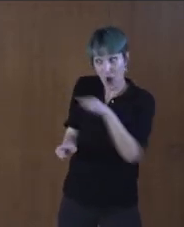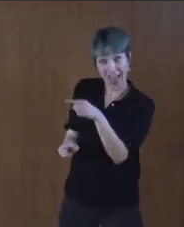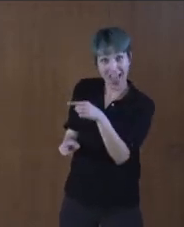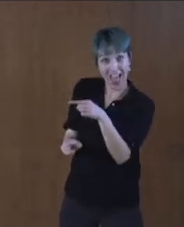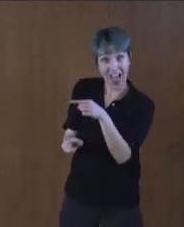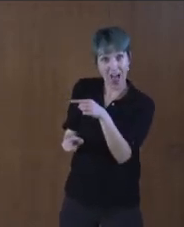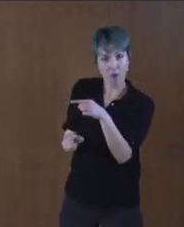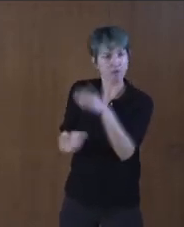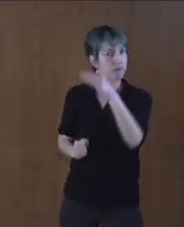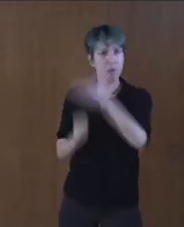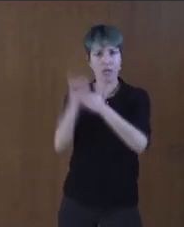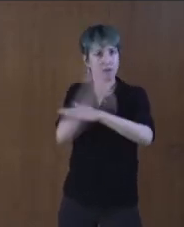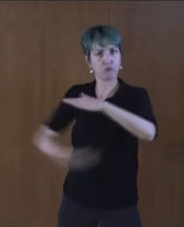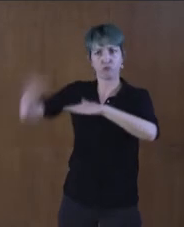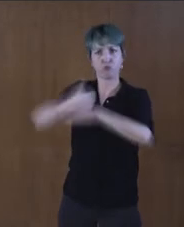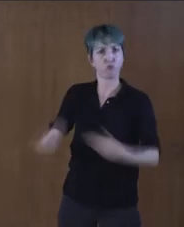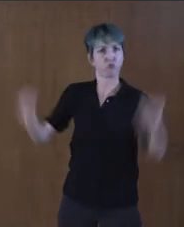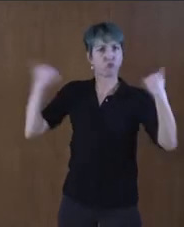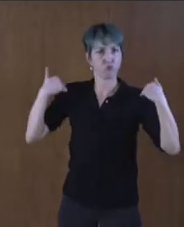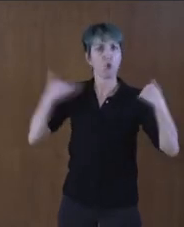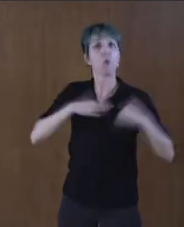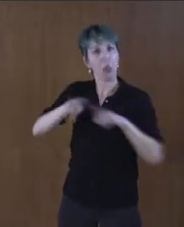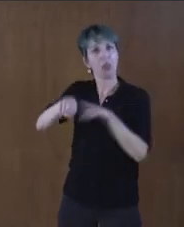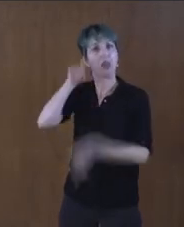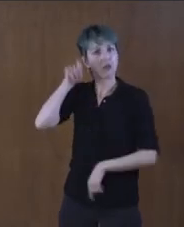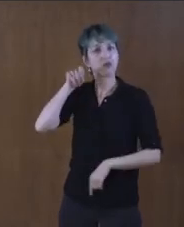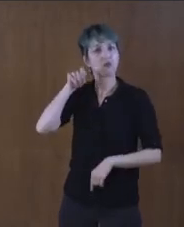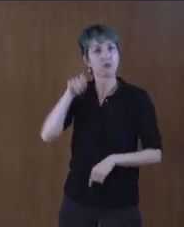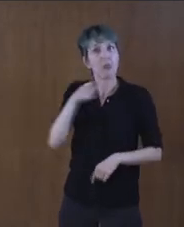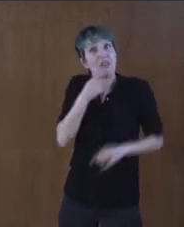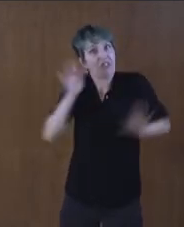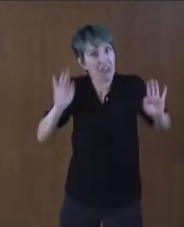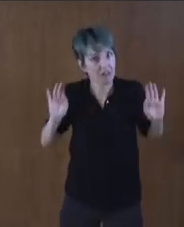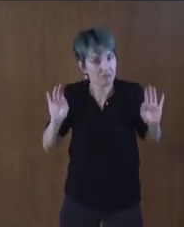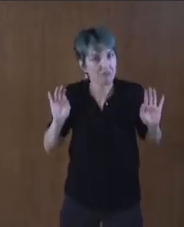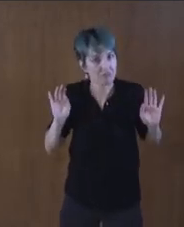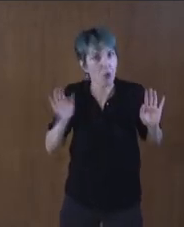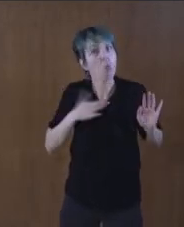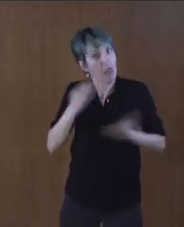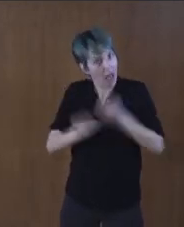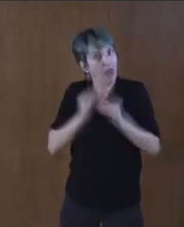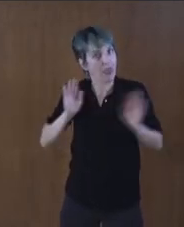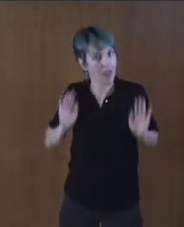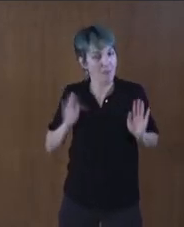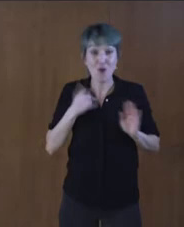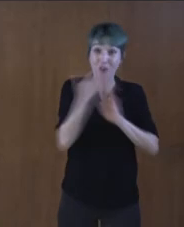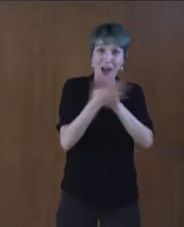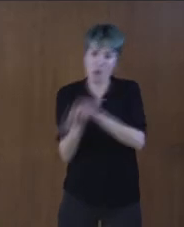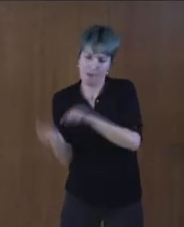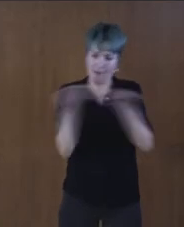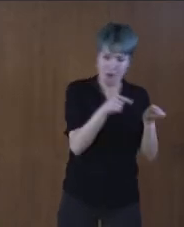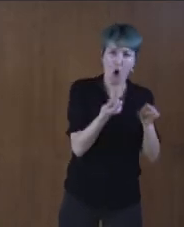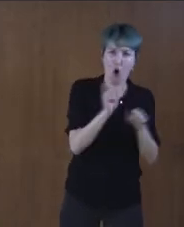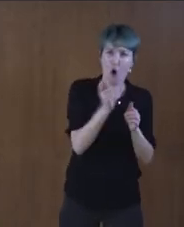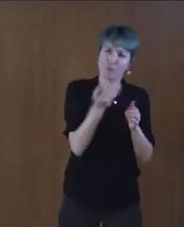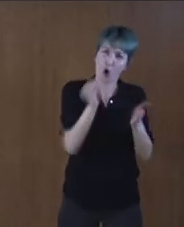amb la màxima autoritat que prengui una decisió difícil. Però torno al concepte estructural